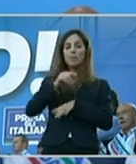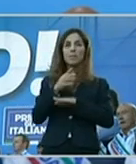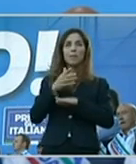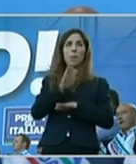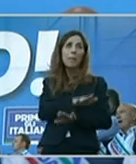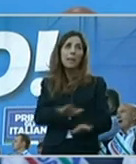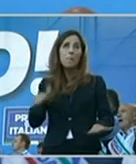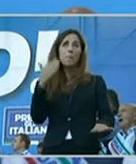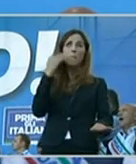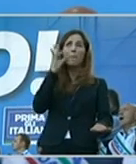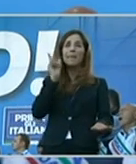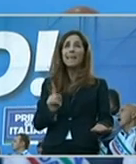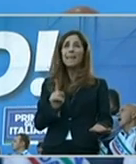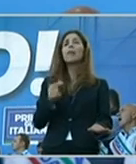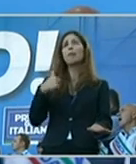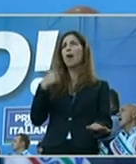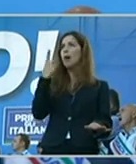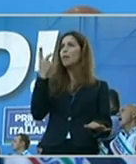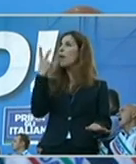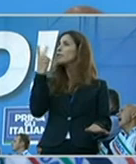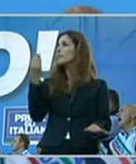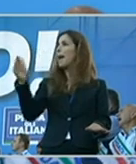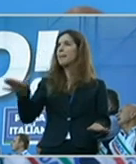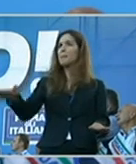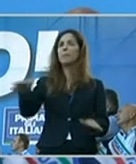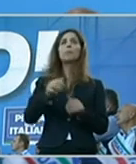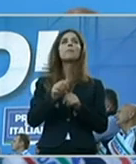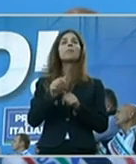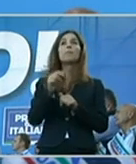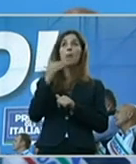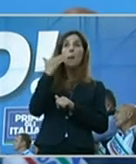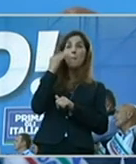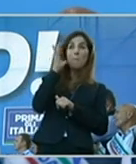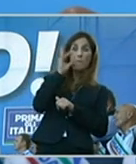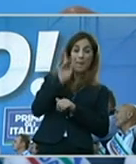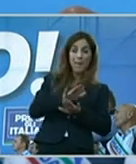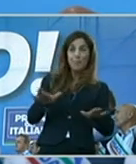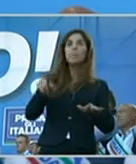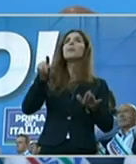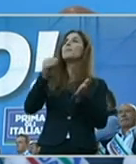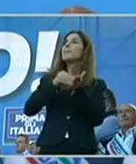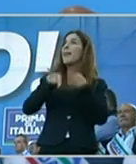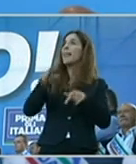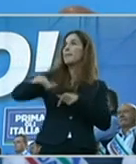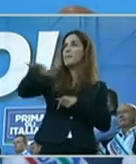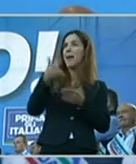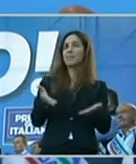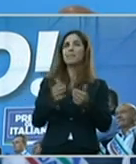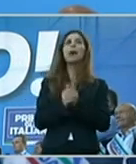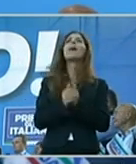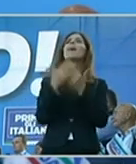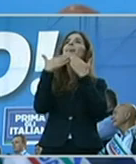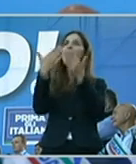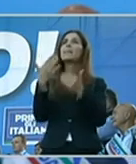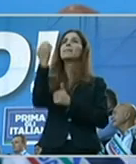bimbe, e un applauso, ne ho visti una marea, alle bimbe e ai bimbi che ci sono in questa piazza, e grazie alle